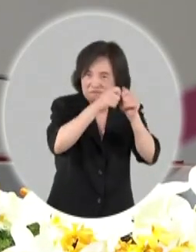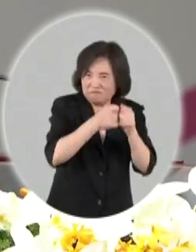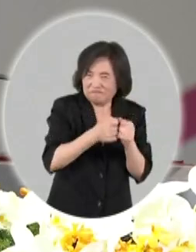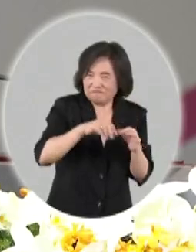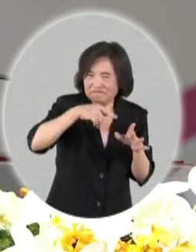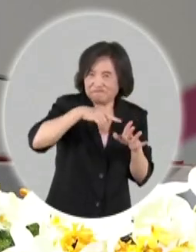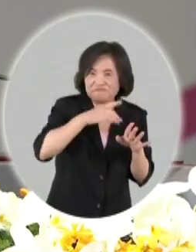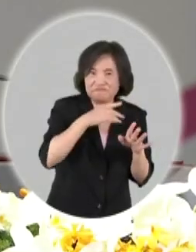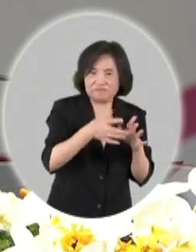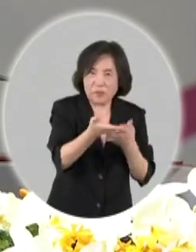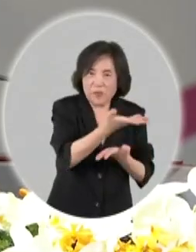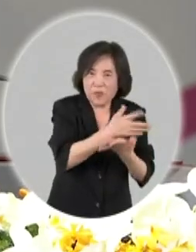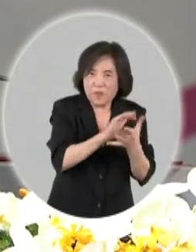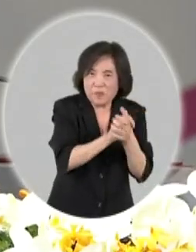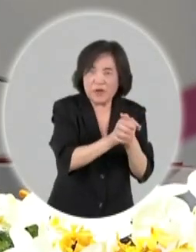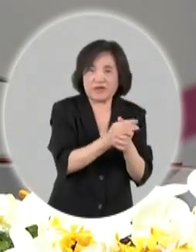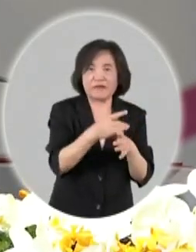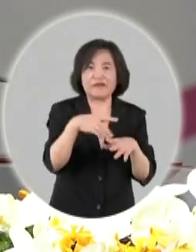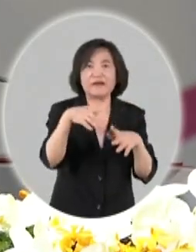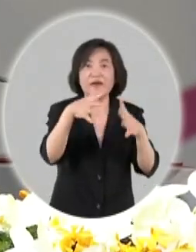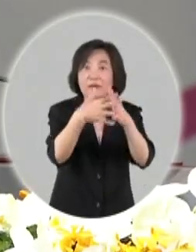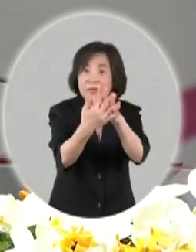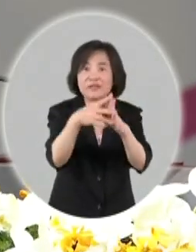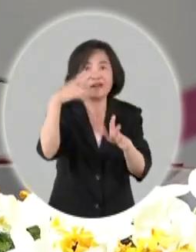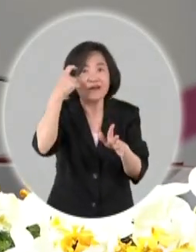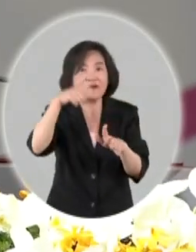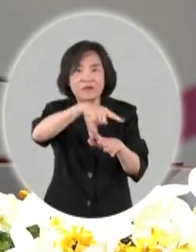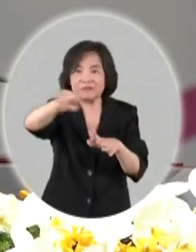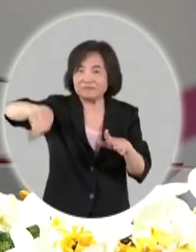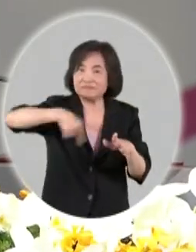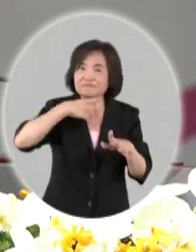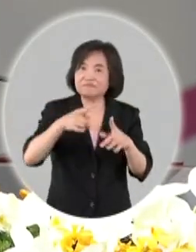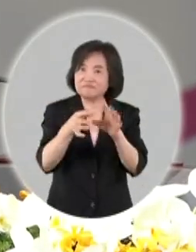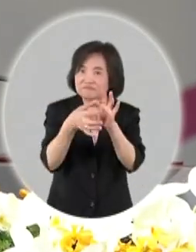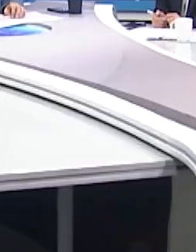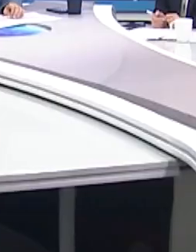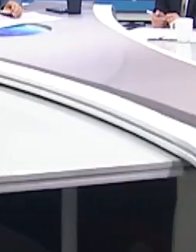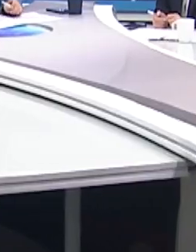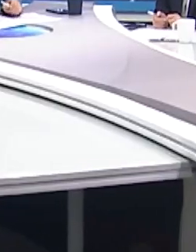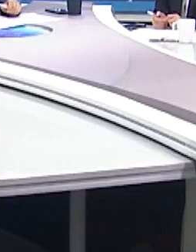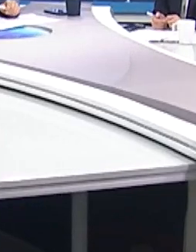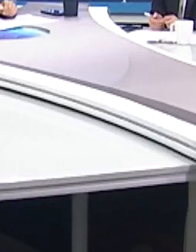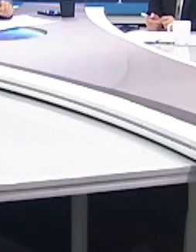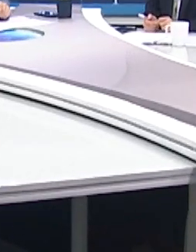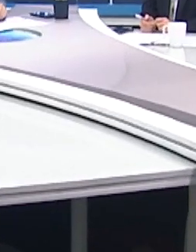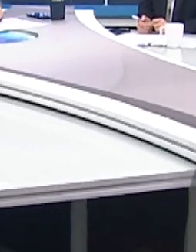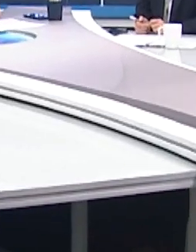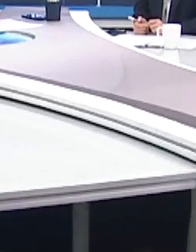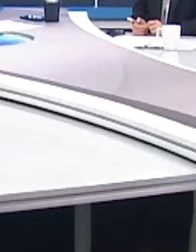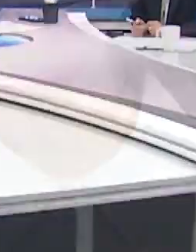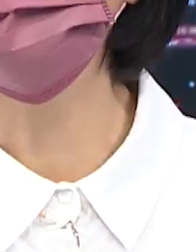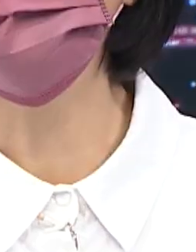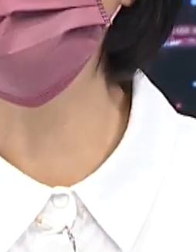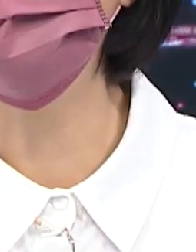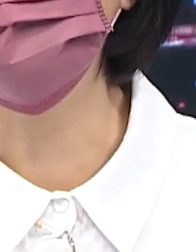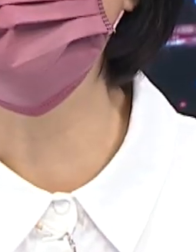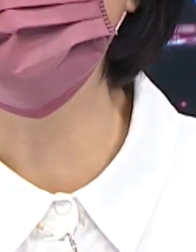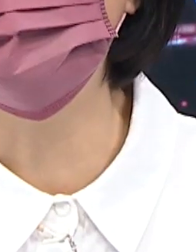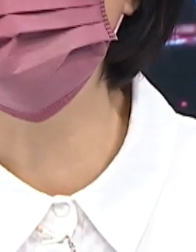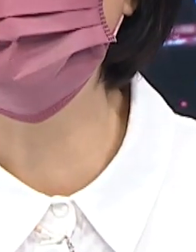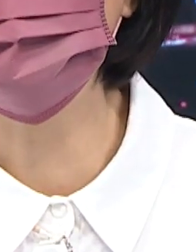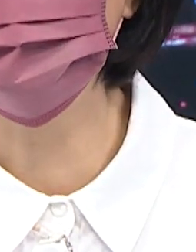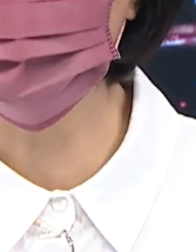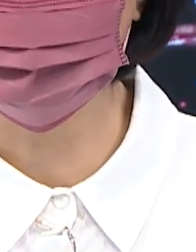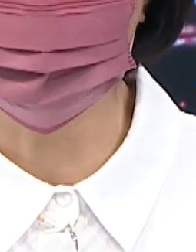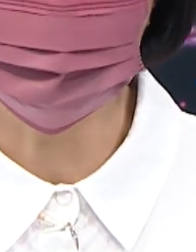那怎麼樣重新去開啟這個談判的一個管道這才是最重要的一件事我覺得在這個後疫情時